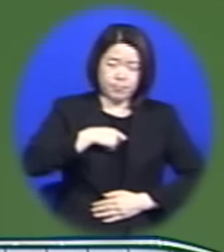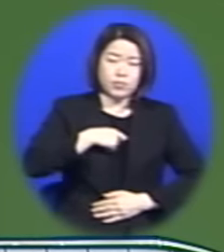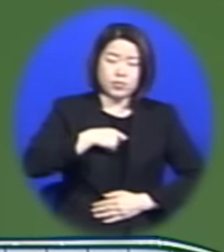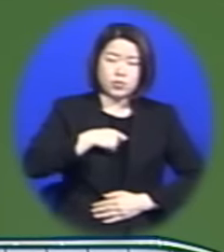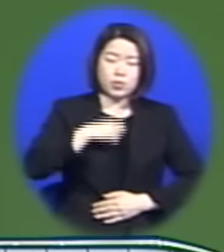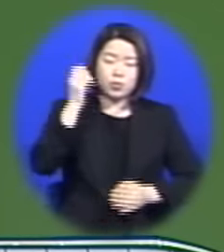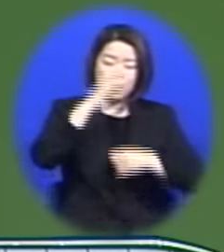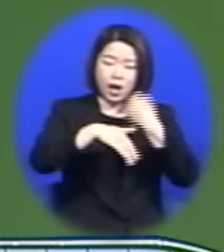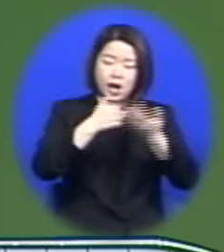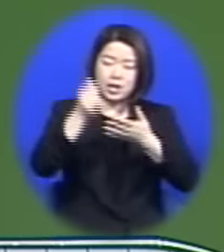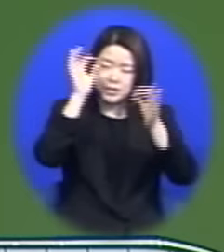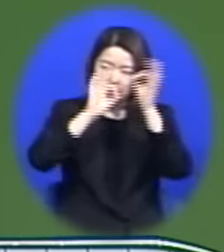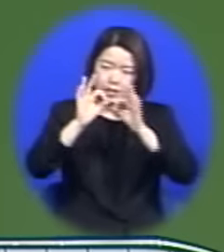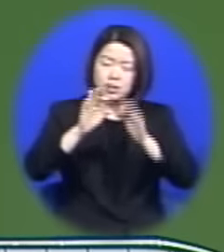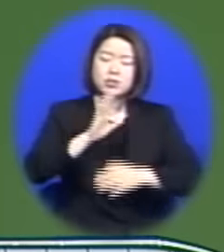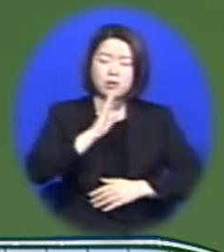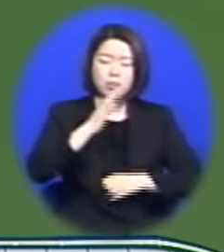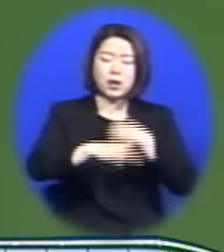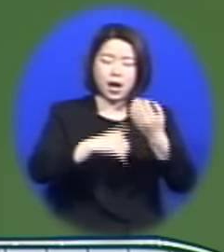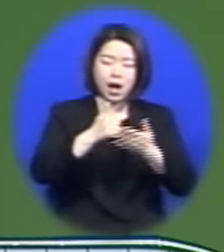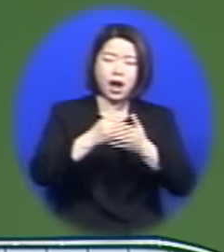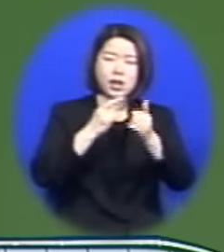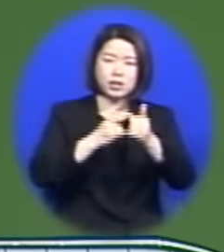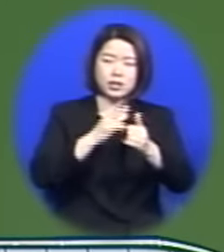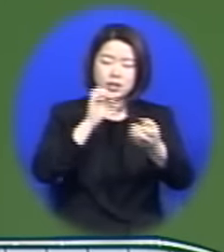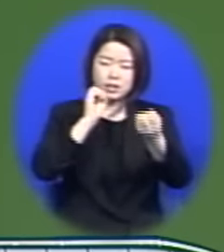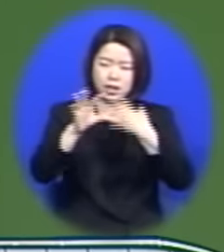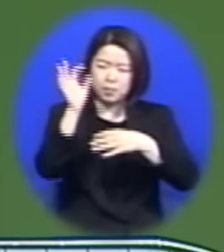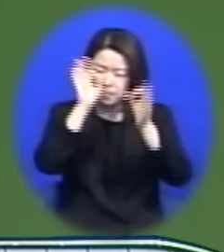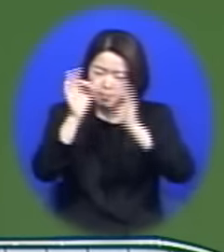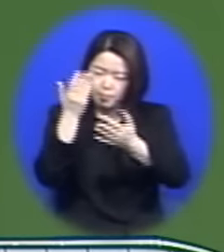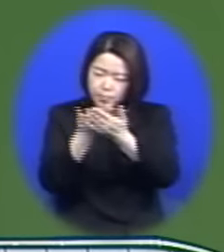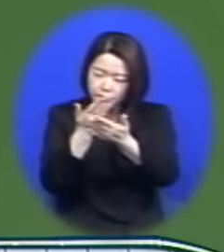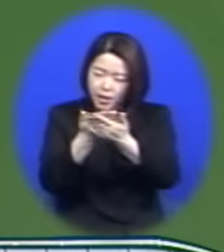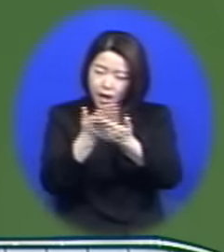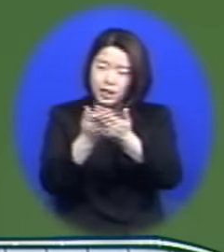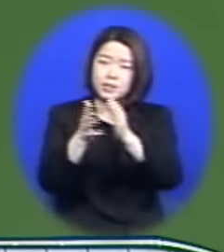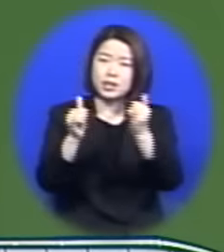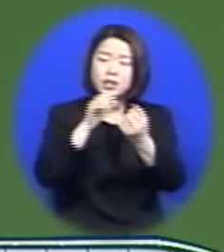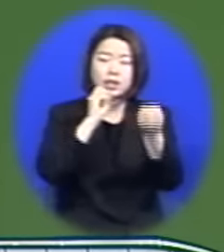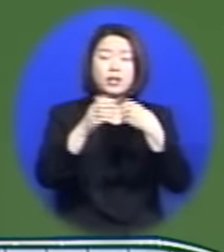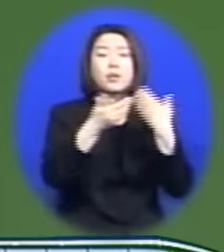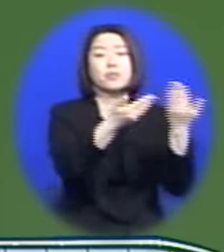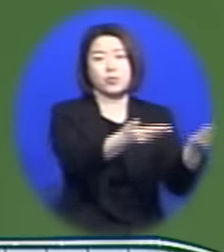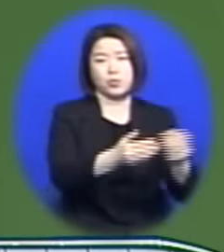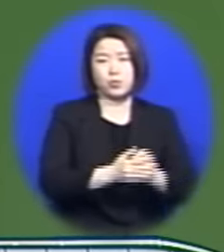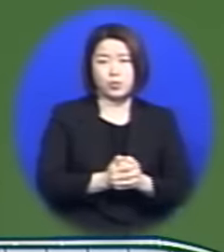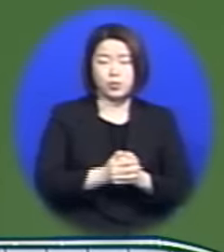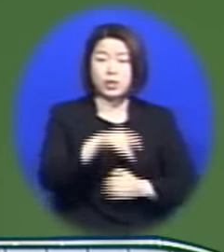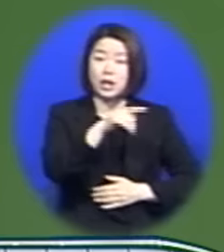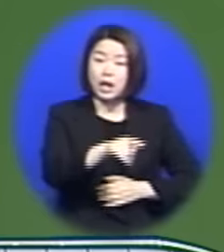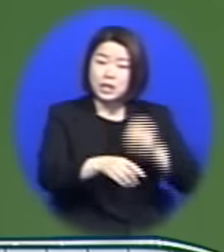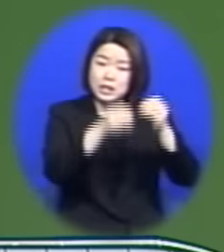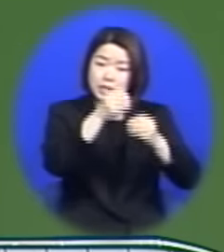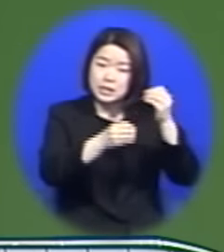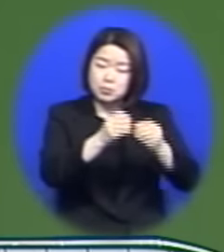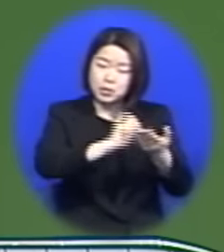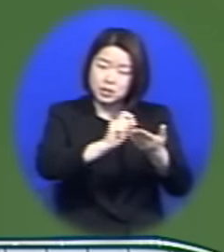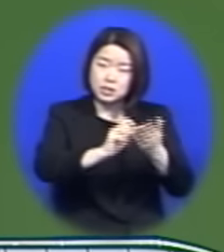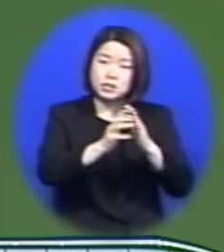정말 하나님께 답을 구하는 자에게 반드시 답을 주십니다 이편 기자는 절하게